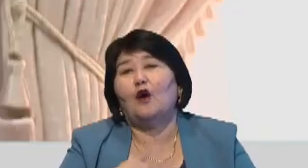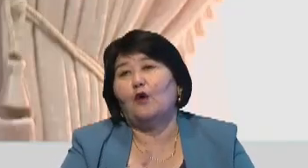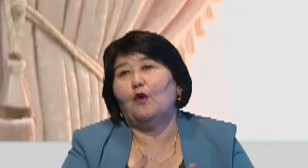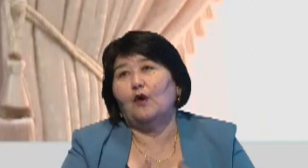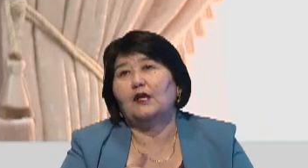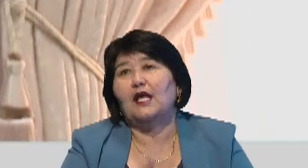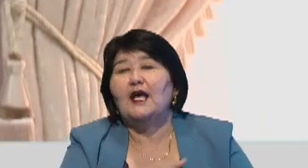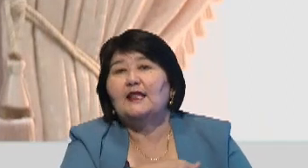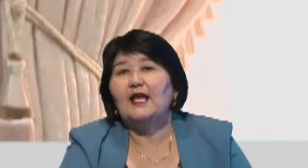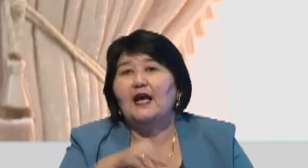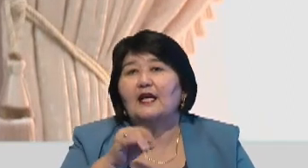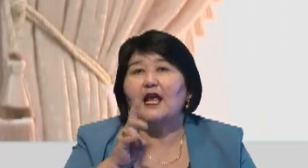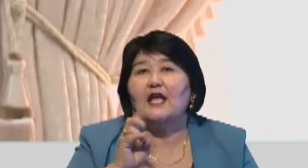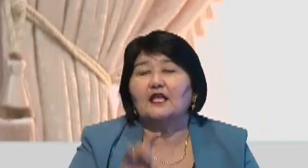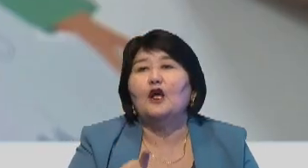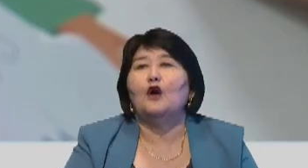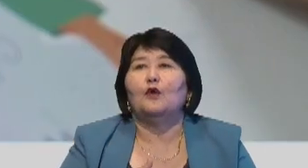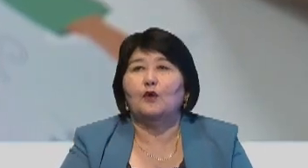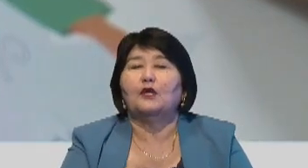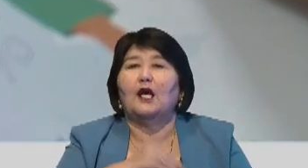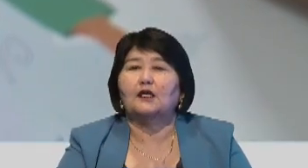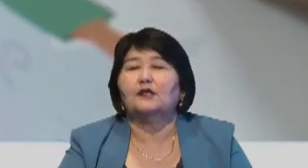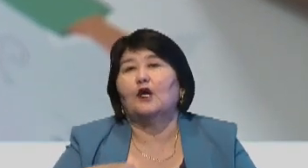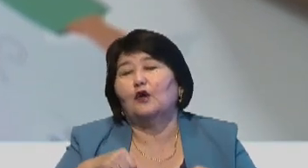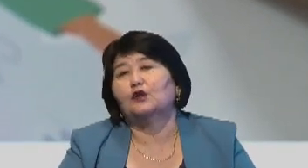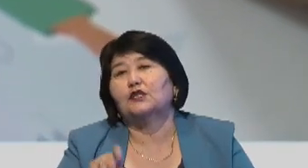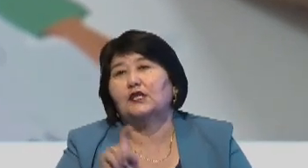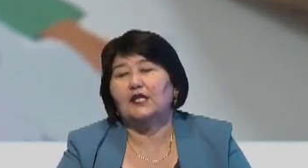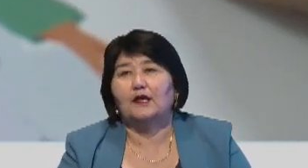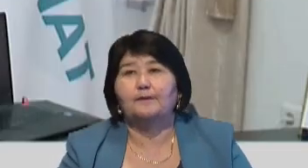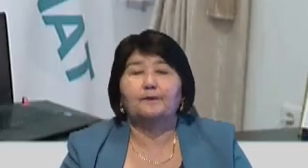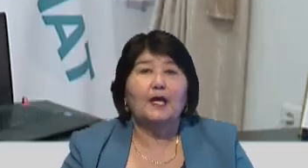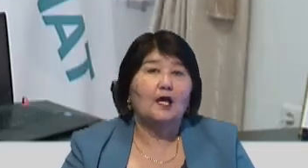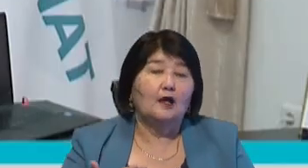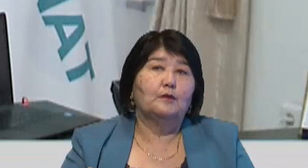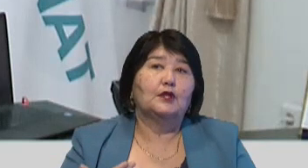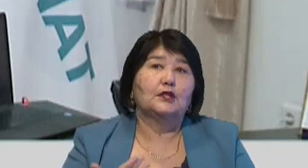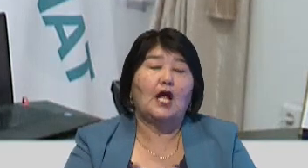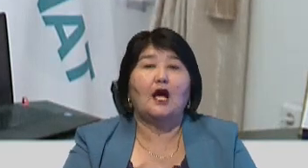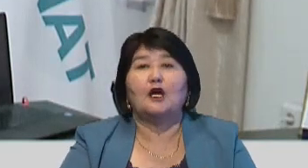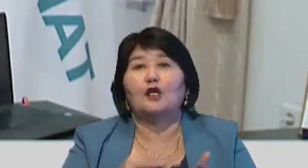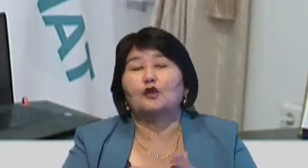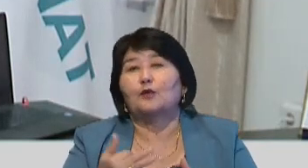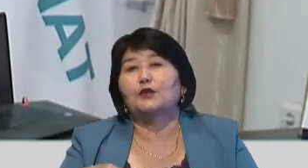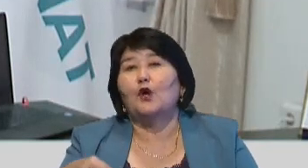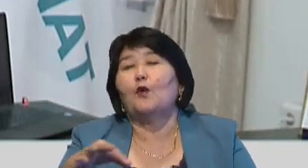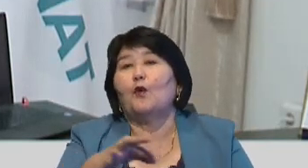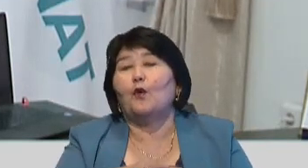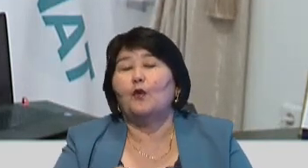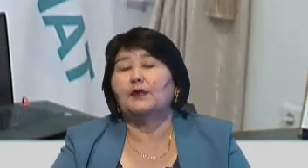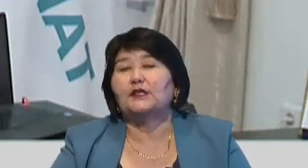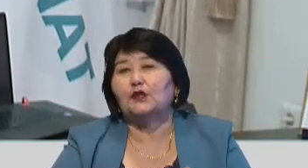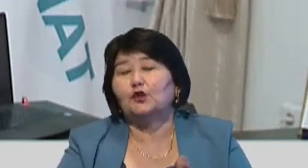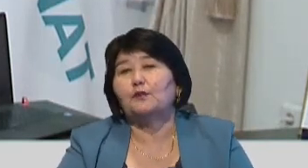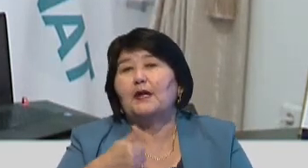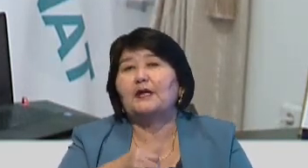негізгі тренер. Бұл миссияны да абыроймен атқарып жүр дейді құзырлы тарап. Қарсыз қоғам жаңа жобасының басында облыстағы жобаның